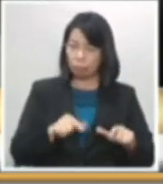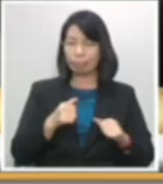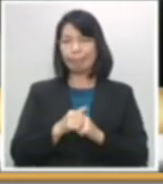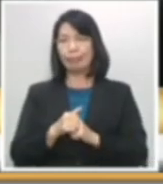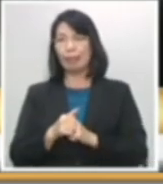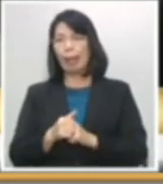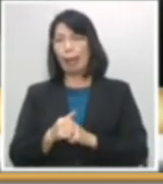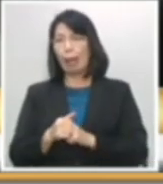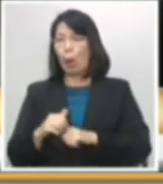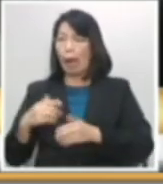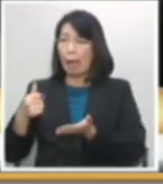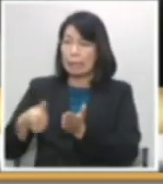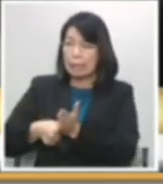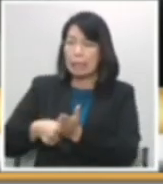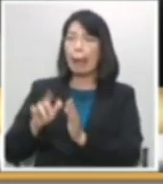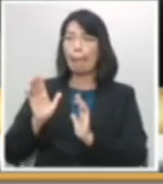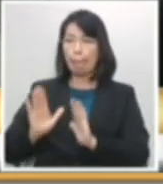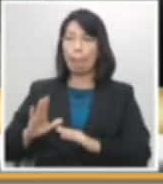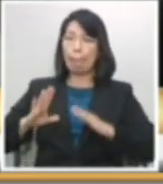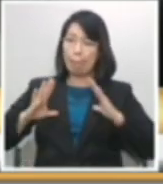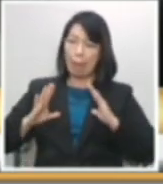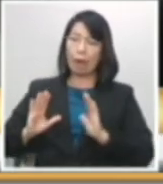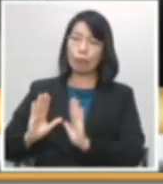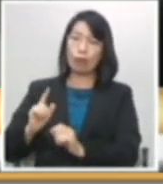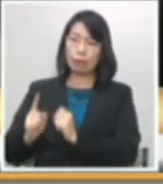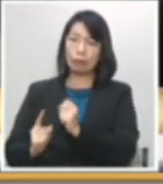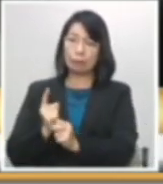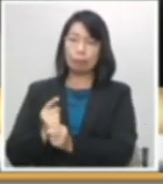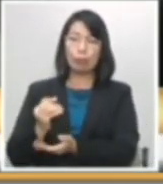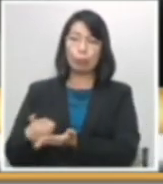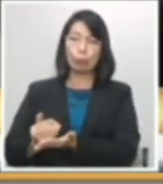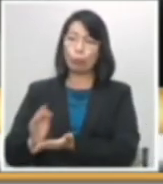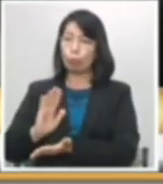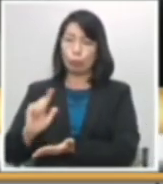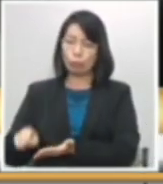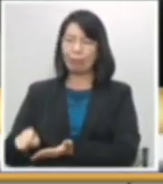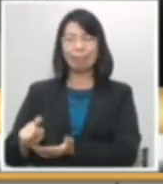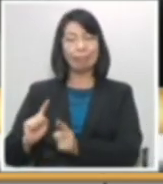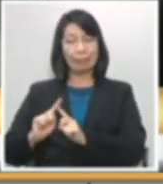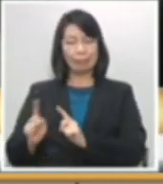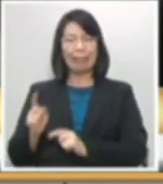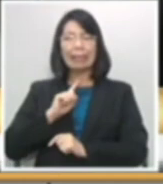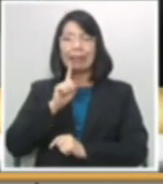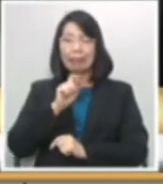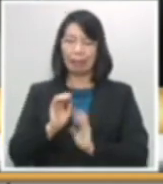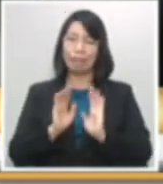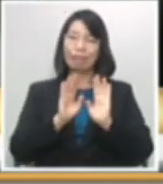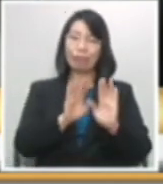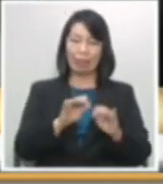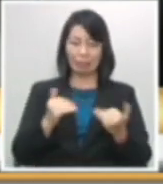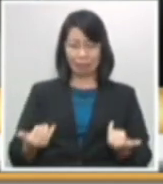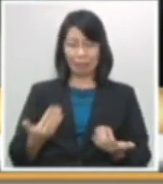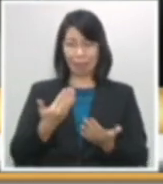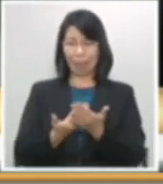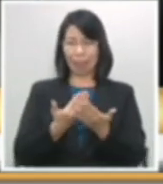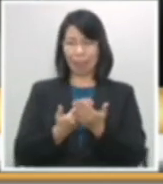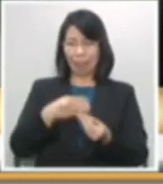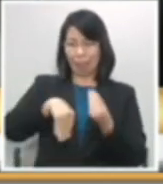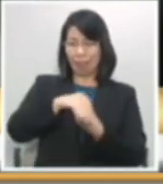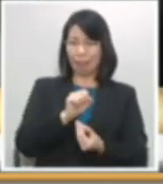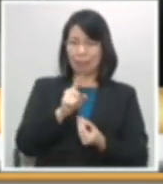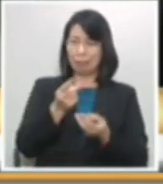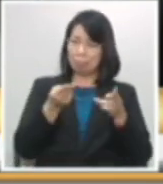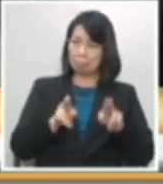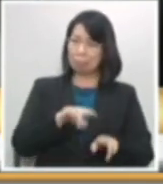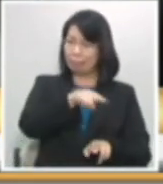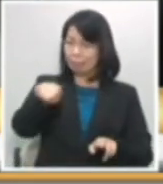นี้เนี่ยไม่ได้ว่าเอาไปให้แต่ควรจะไปดูอีกครั้งหนึ่งว่ามีความจำเป็นอะไรไหมในภาวะแบบนี้ลดภาษีให้เขา